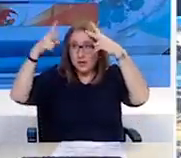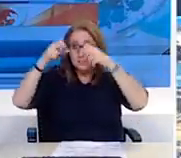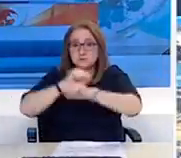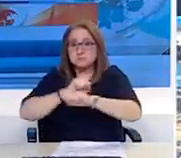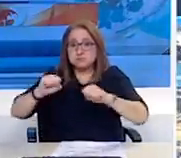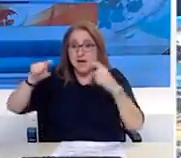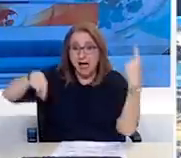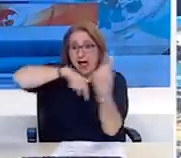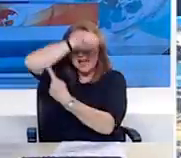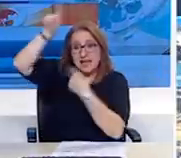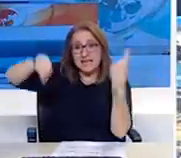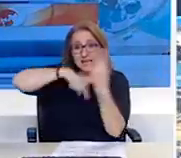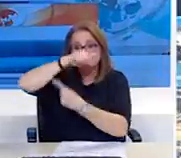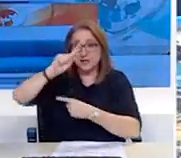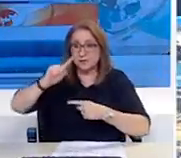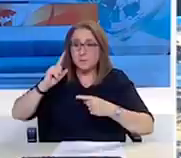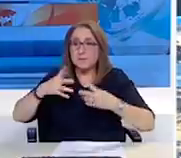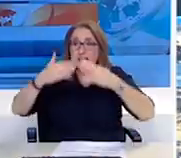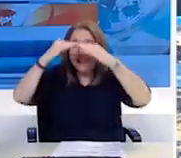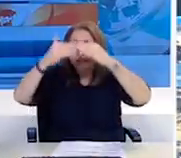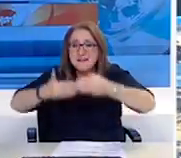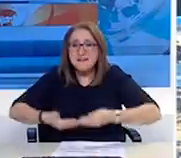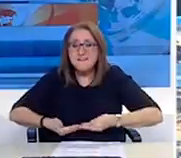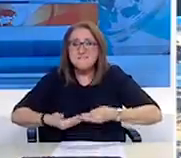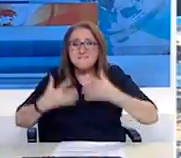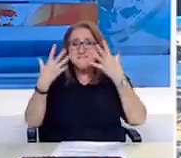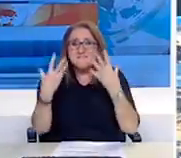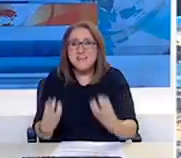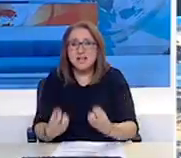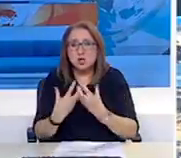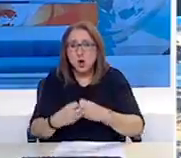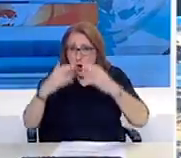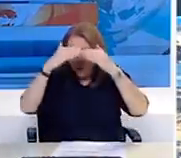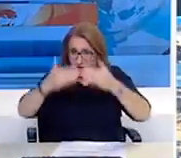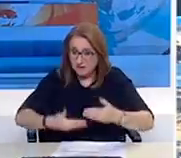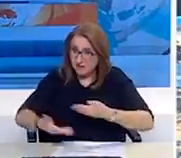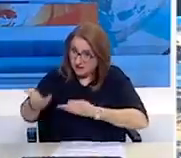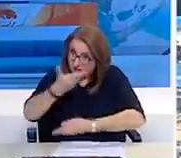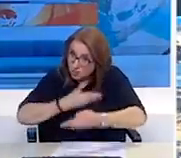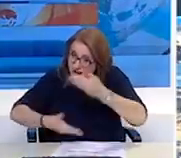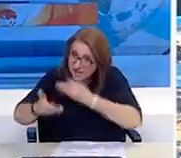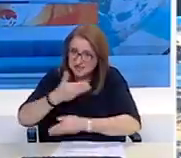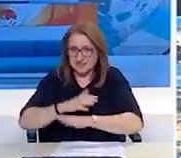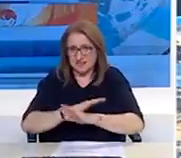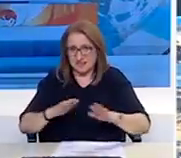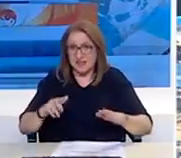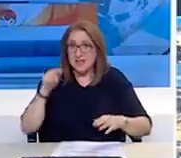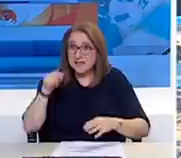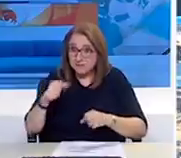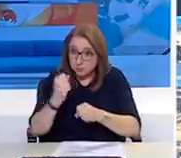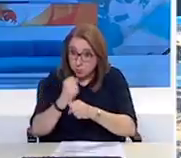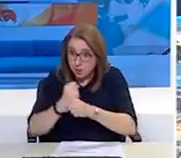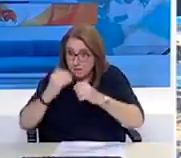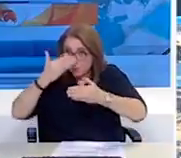ο καθαρισμός του φίλτρου και η αλλαγή του φίλτρου πρέπει να γίνεται με ειδικές συνθήκες που αφορούν την αναπνευστική υγιεινή και φυσικά τη χρήση μάσκας από τους ανθρώπους που κάνουν αυτή την